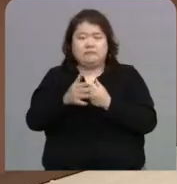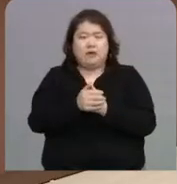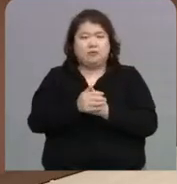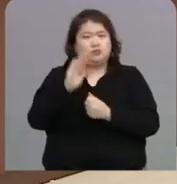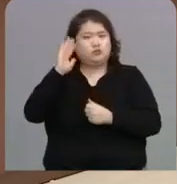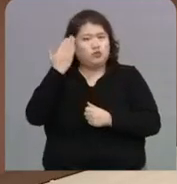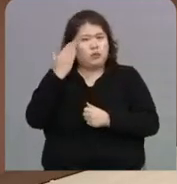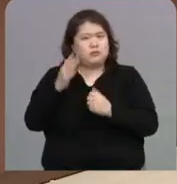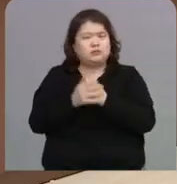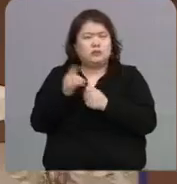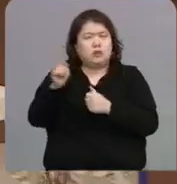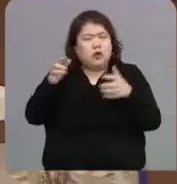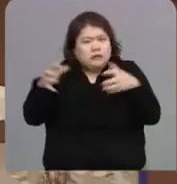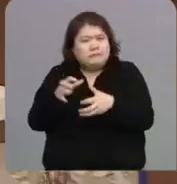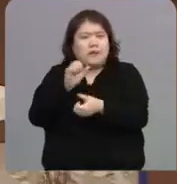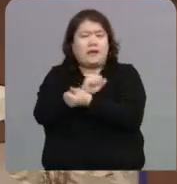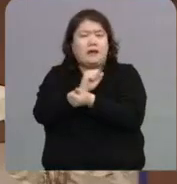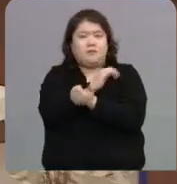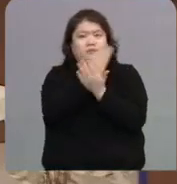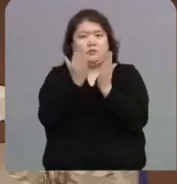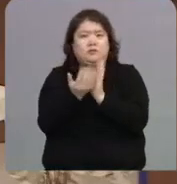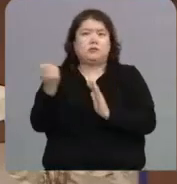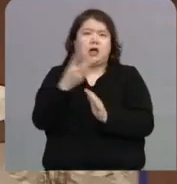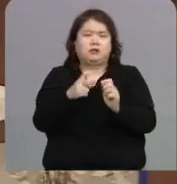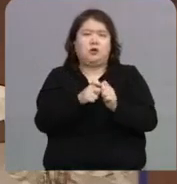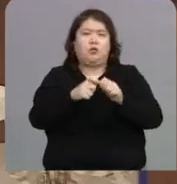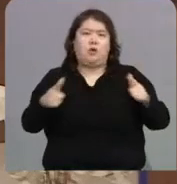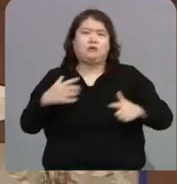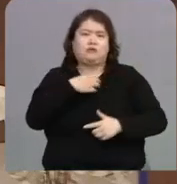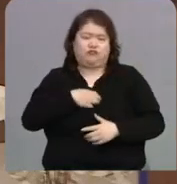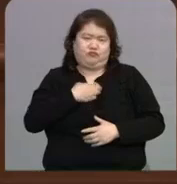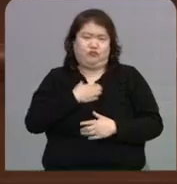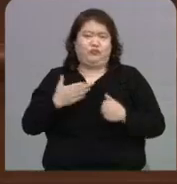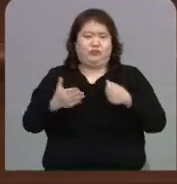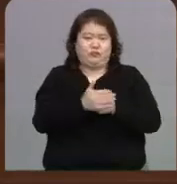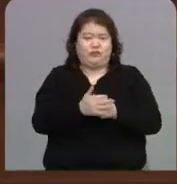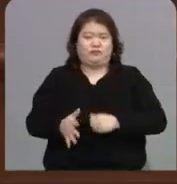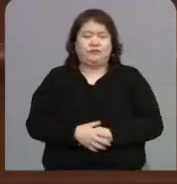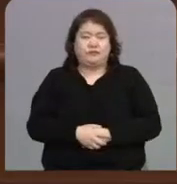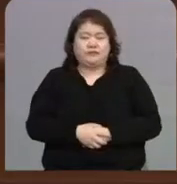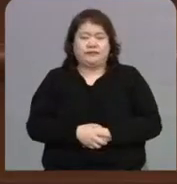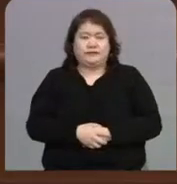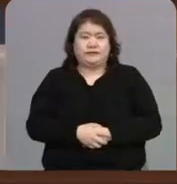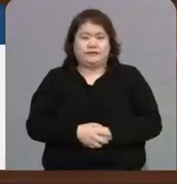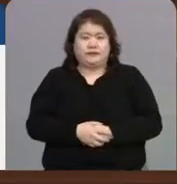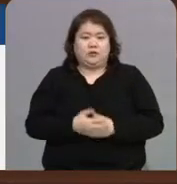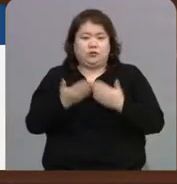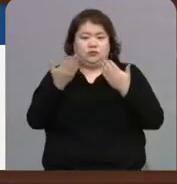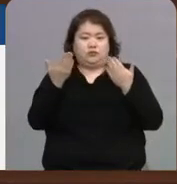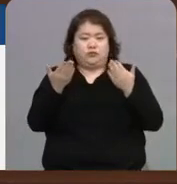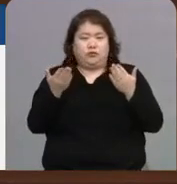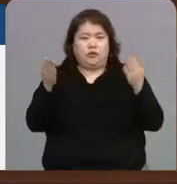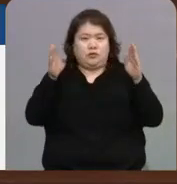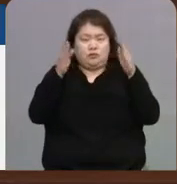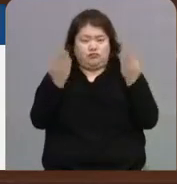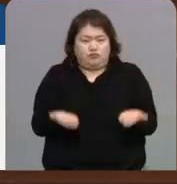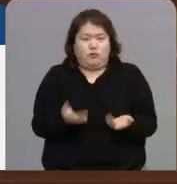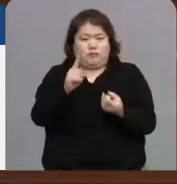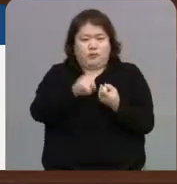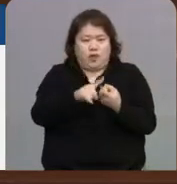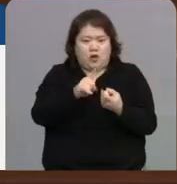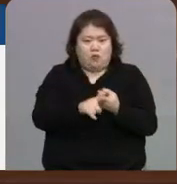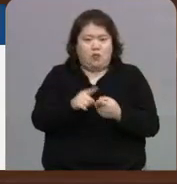선교에 관련 집단 감염 등 재확산 가능성을 우려해서입니다. 개점 휴업 상태로 하루하루를 버티고